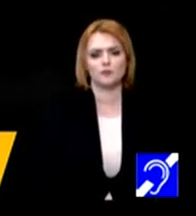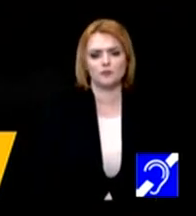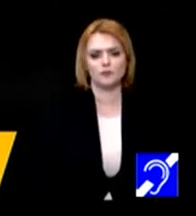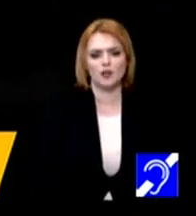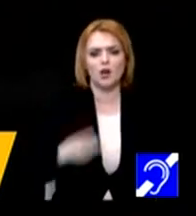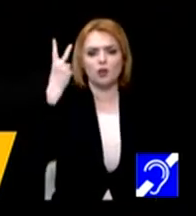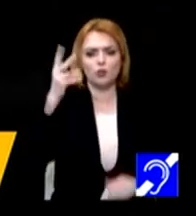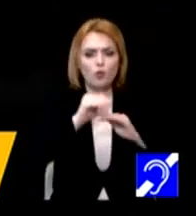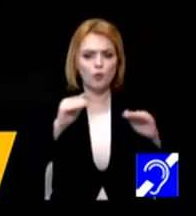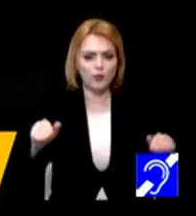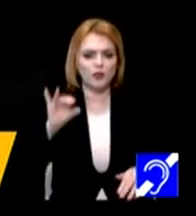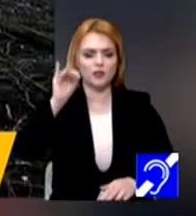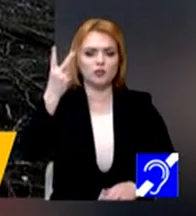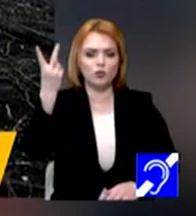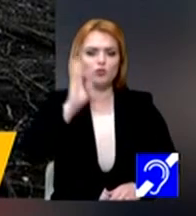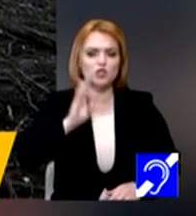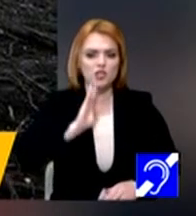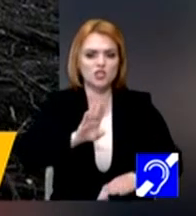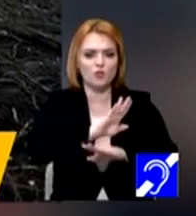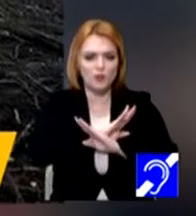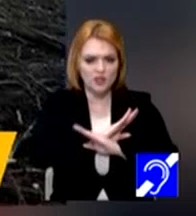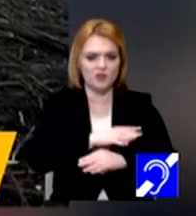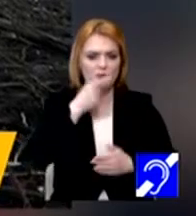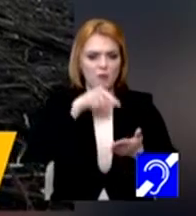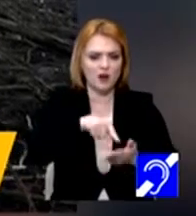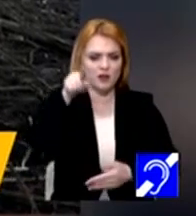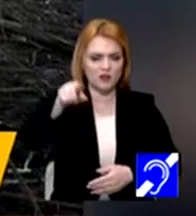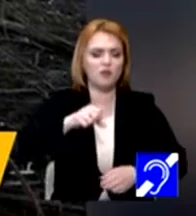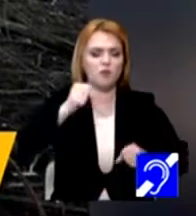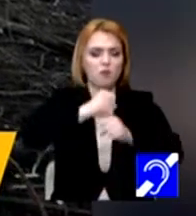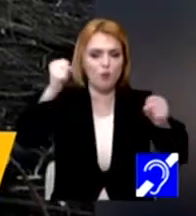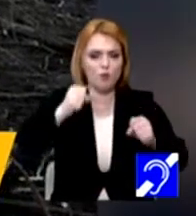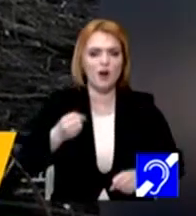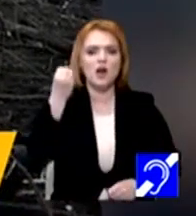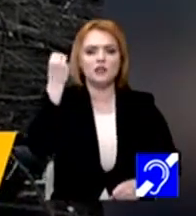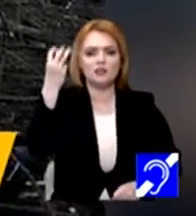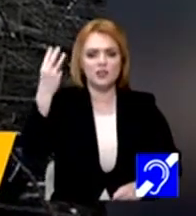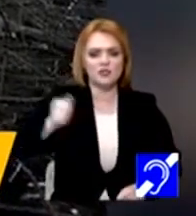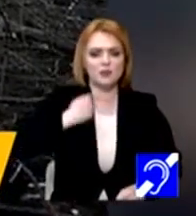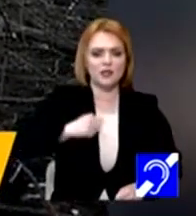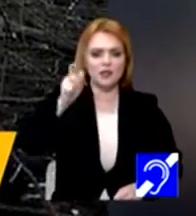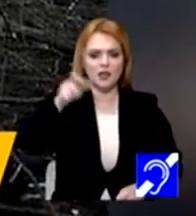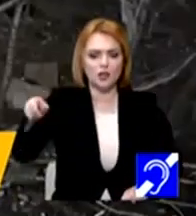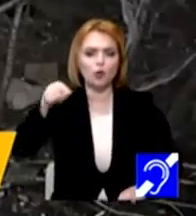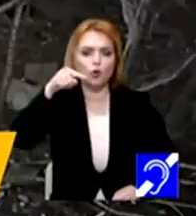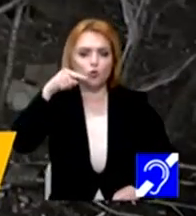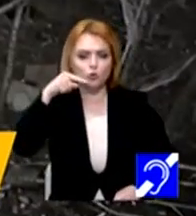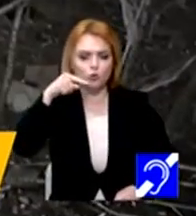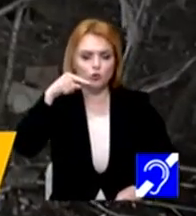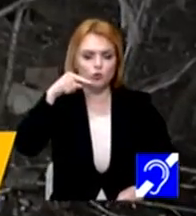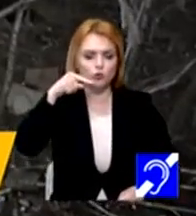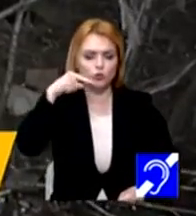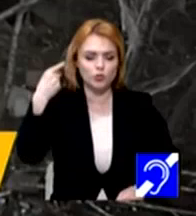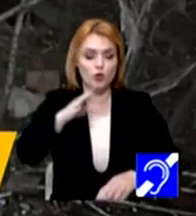Doi copii și două femei au murit, doboriți de bombele rusești. 12.000 de militari ruși au murit din 24